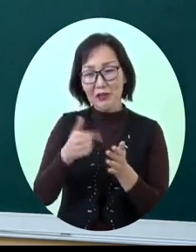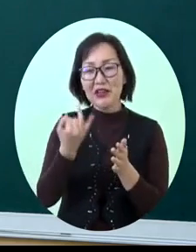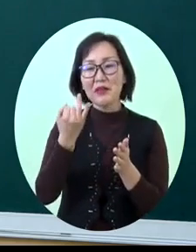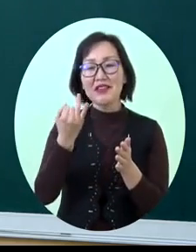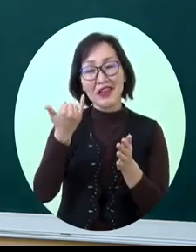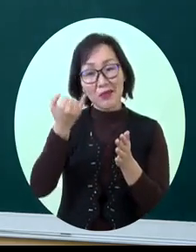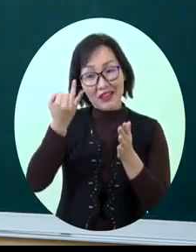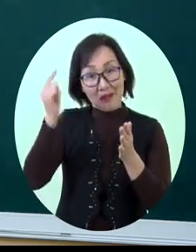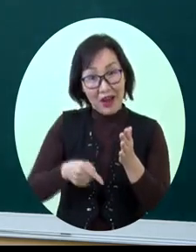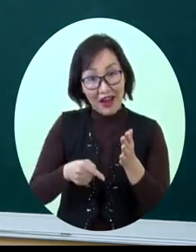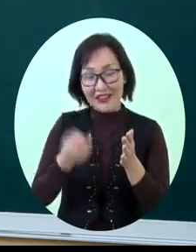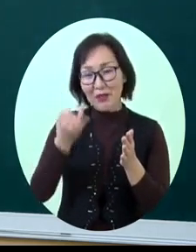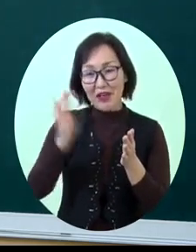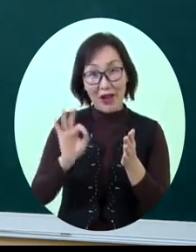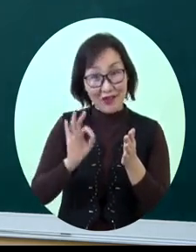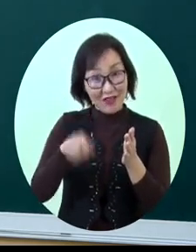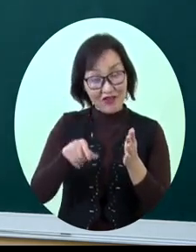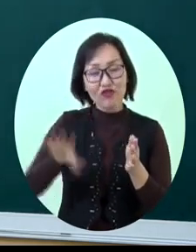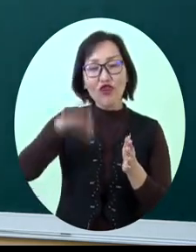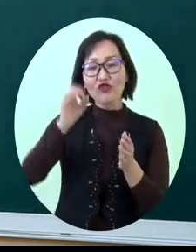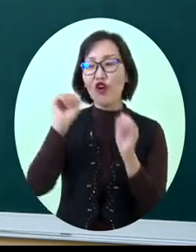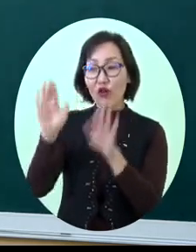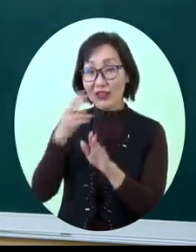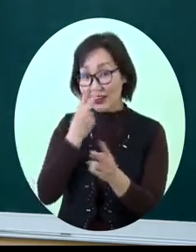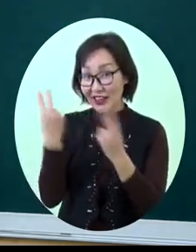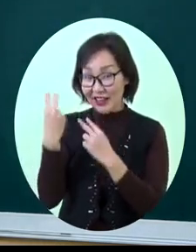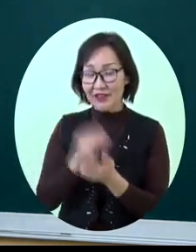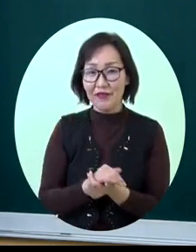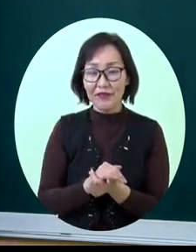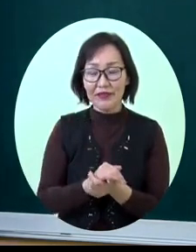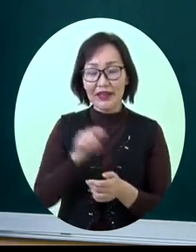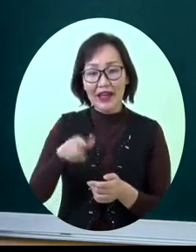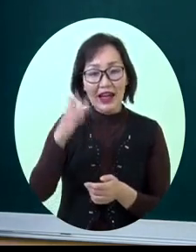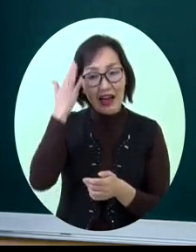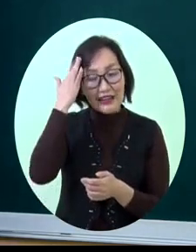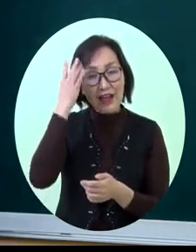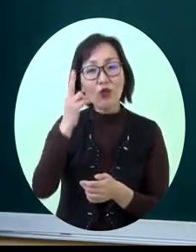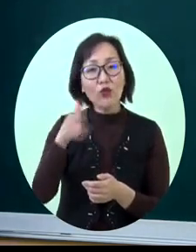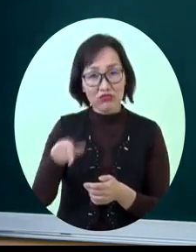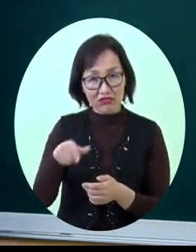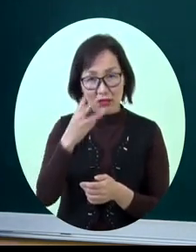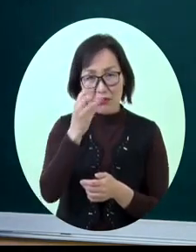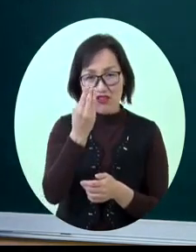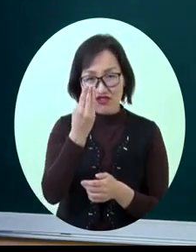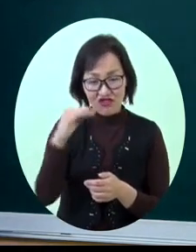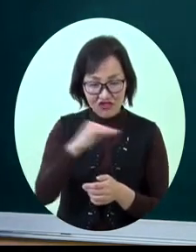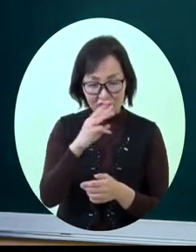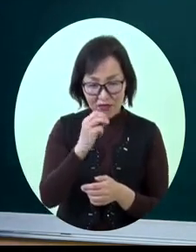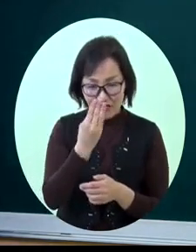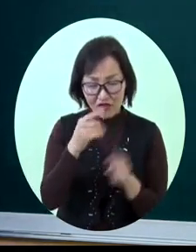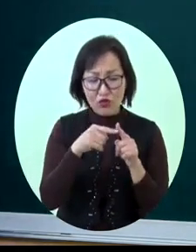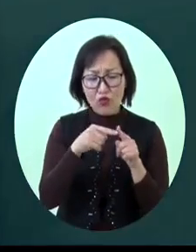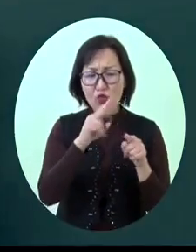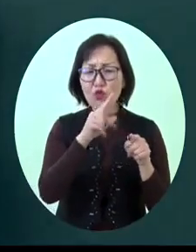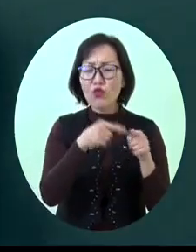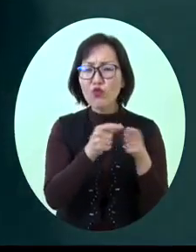багш нь энийг их сонгосон байна. За машинаар гэдэг үг маань гадаад үг. Гадаад үгнээс орж ирж Монголд хэрэглэгдэж